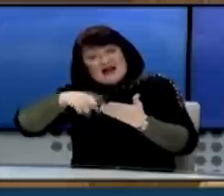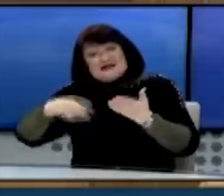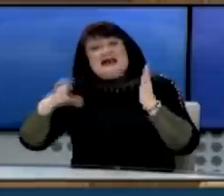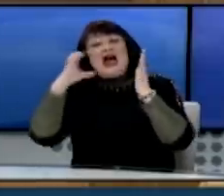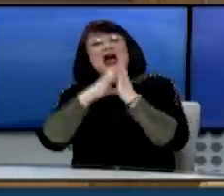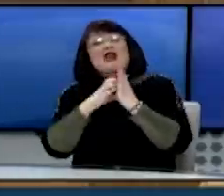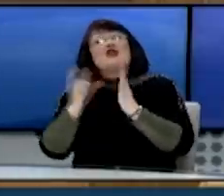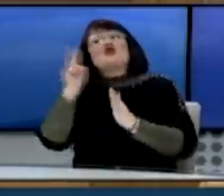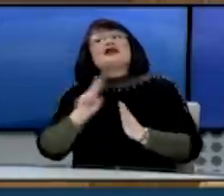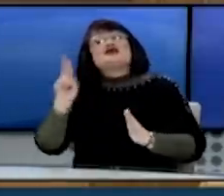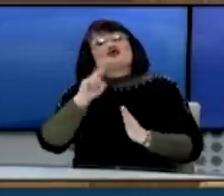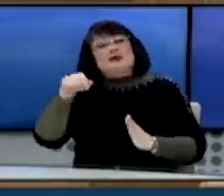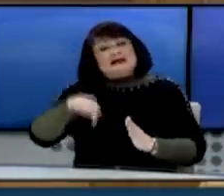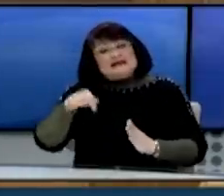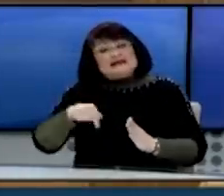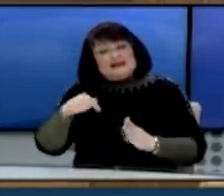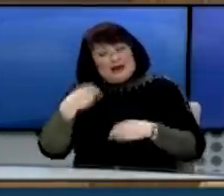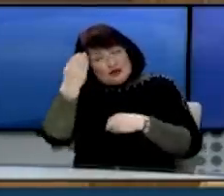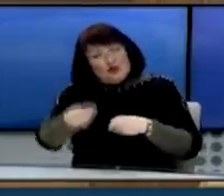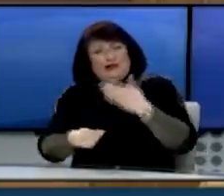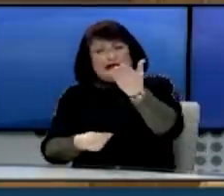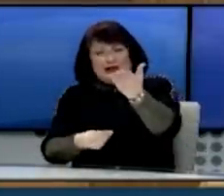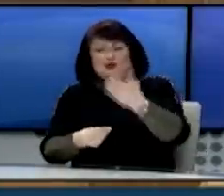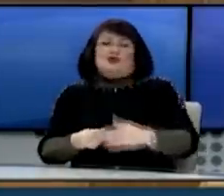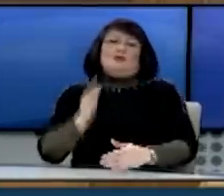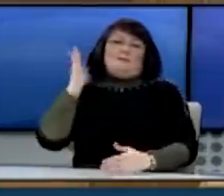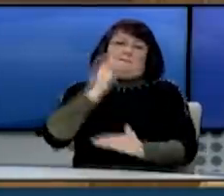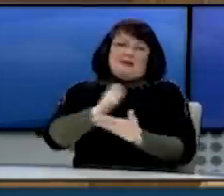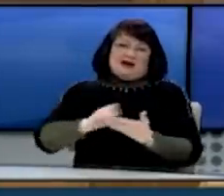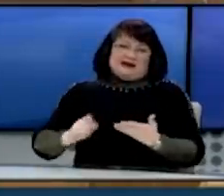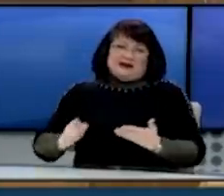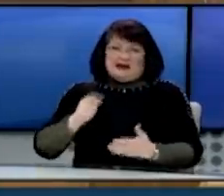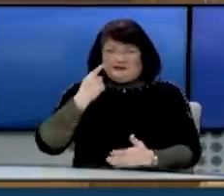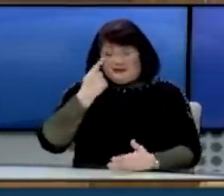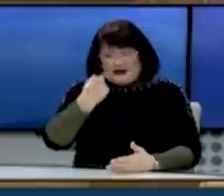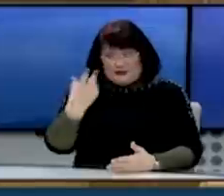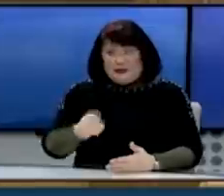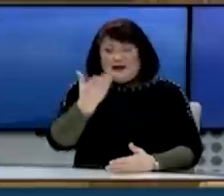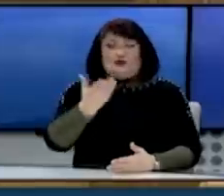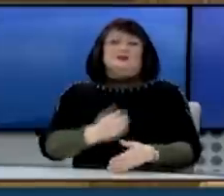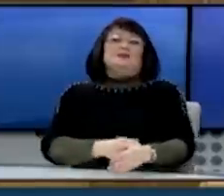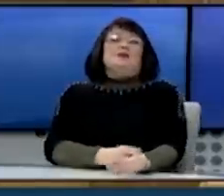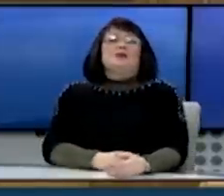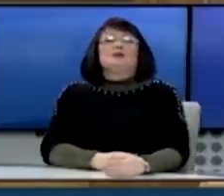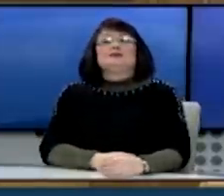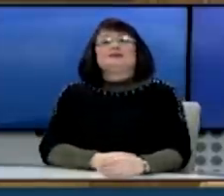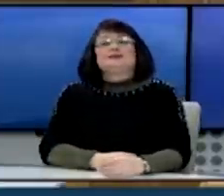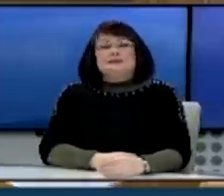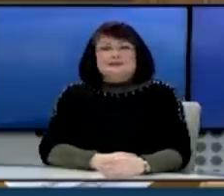άρθρο του Ριζοσπάστη σήμερα, που σας το καταθέτω στα πρακτικά της Βουλής για να το έχουν υπόψη τους